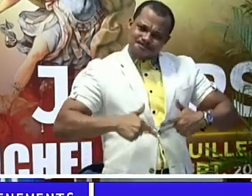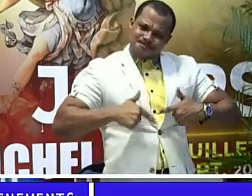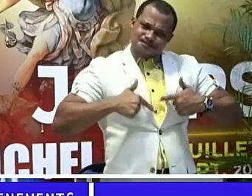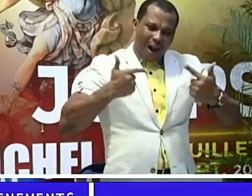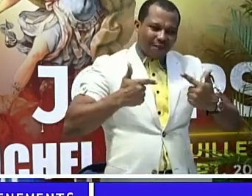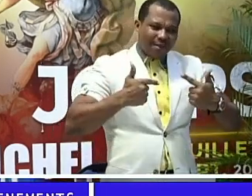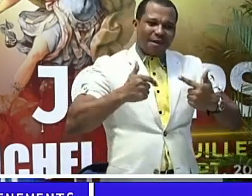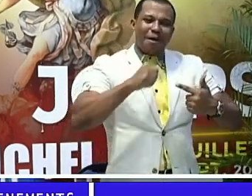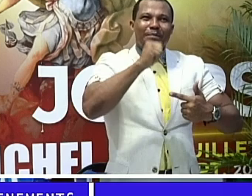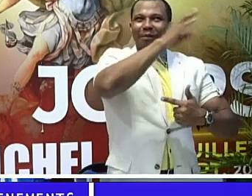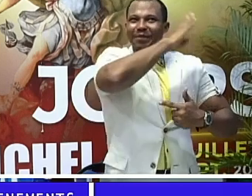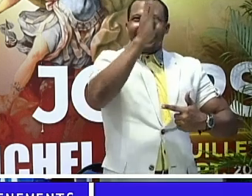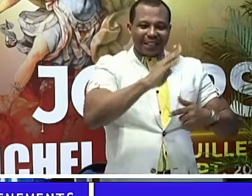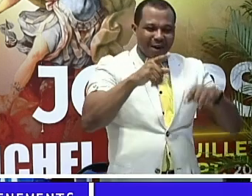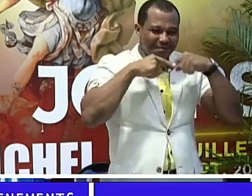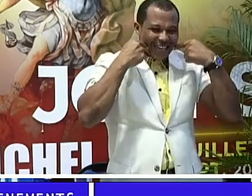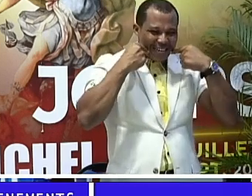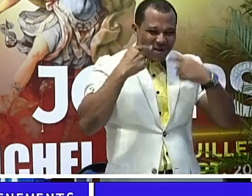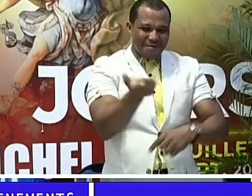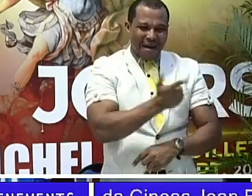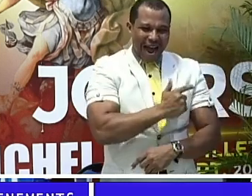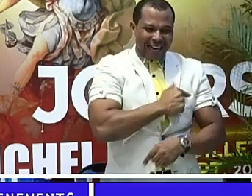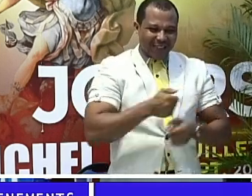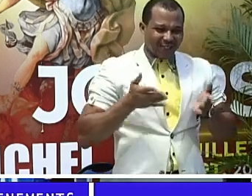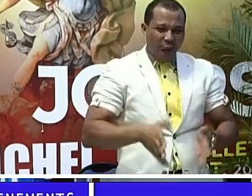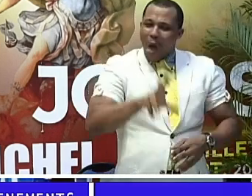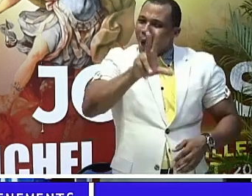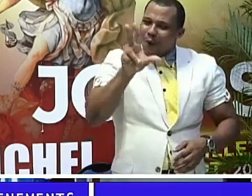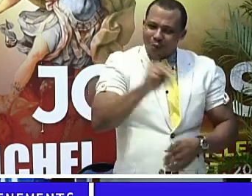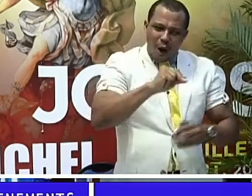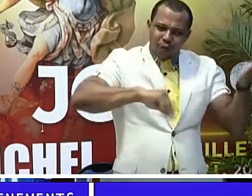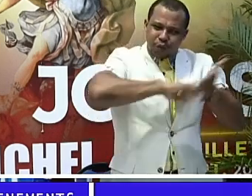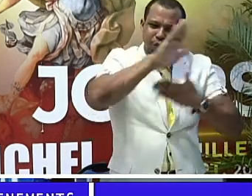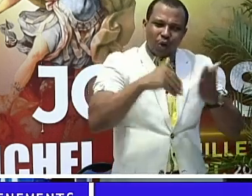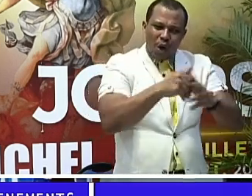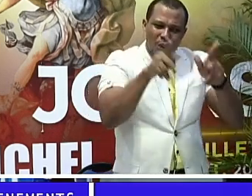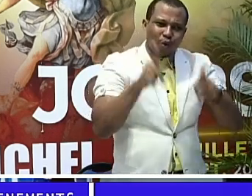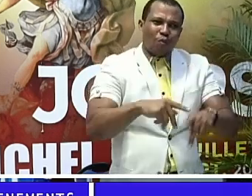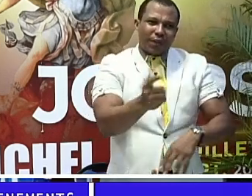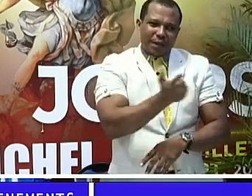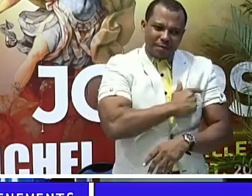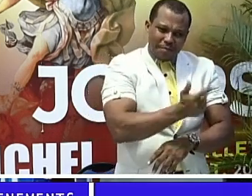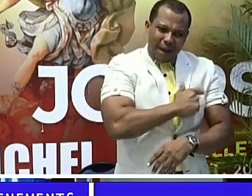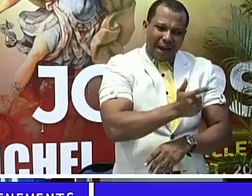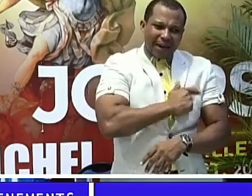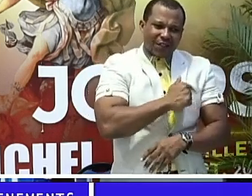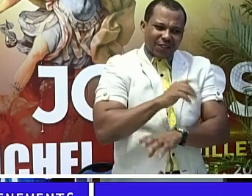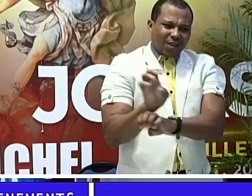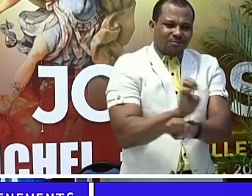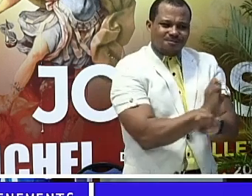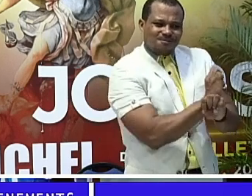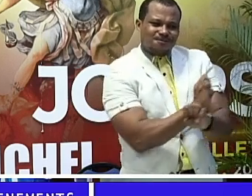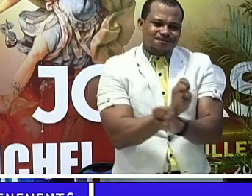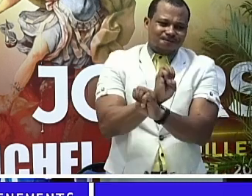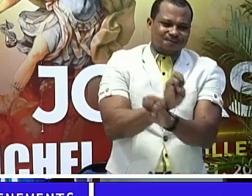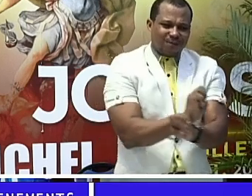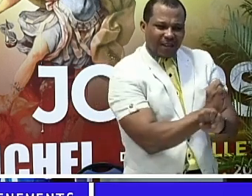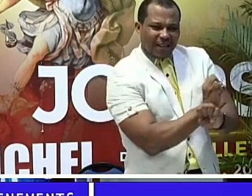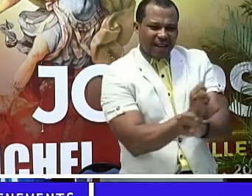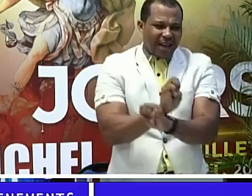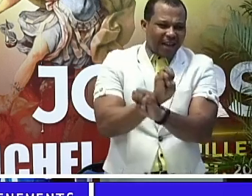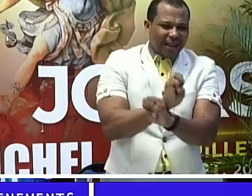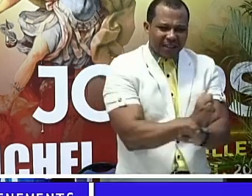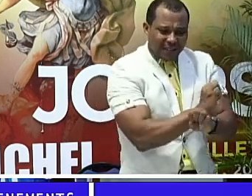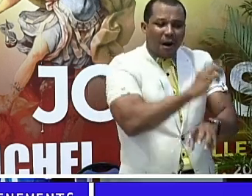sourit jamais aux paresseux. Tout le monde qui paresseux, c'est un couillon esclave ou yé. Et